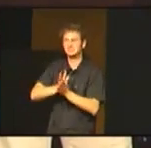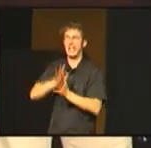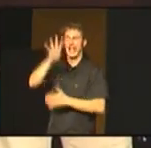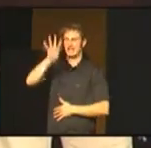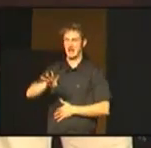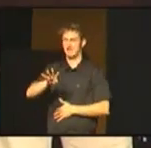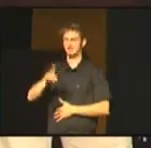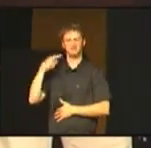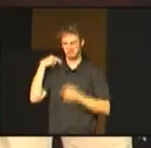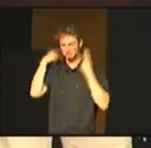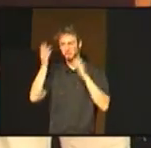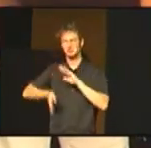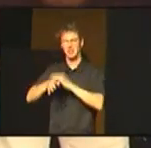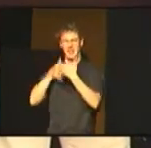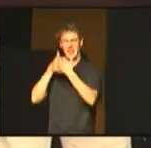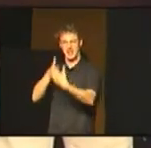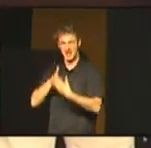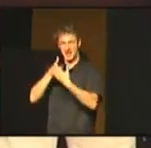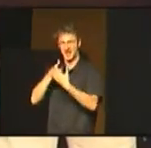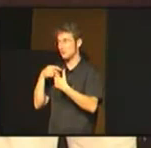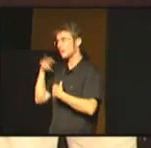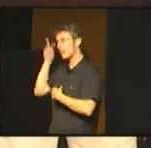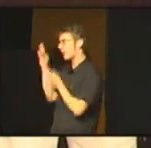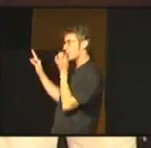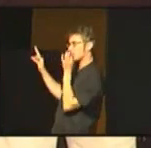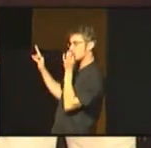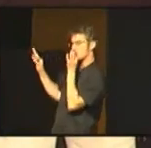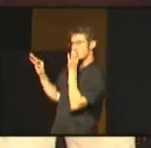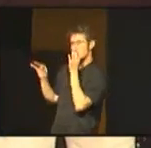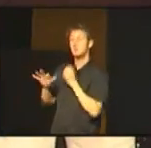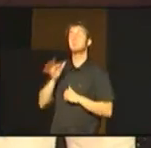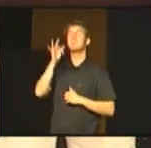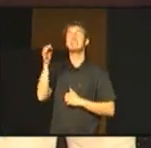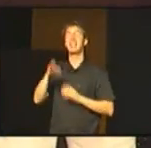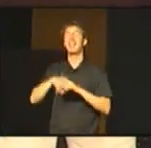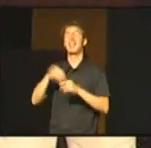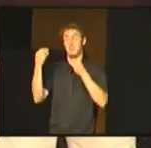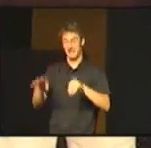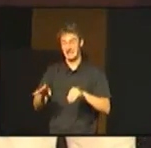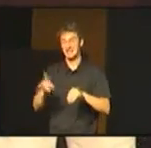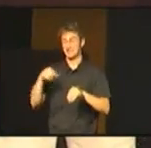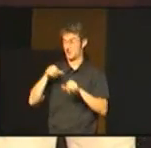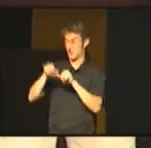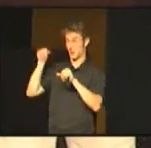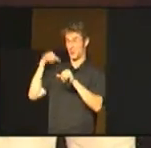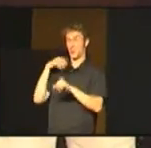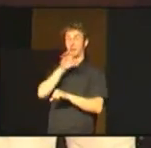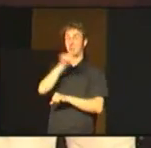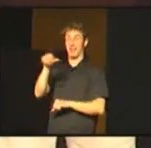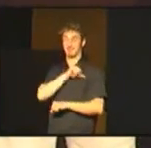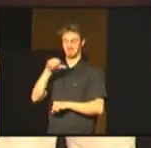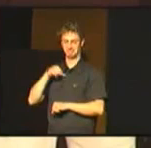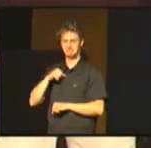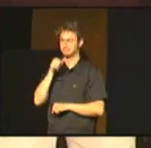après també de l'experiència del llarg període de democràcia i autonomia que hem viscut darrerament.